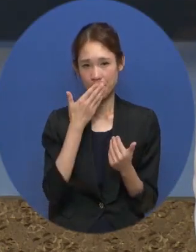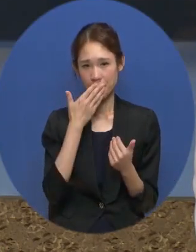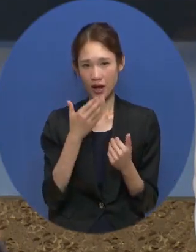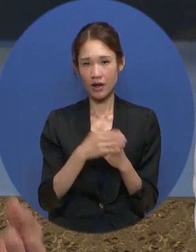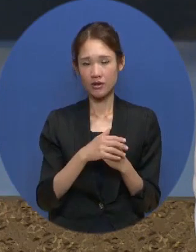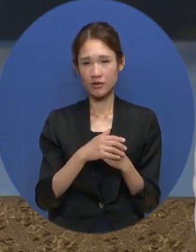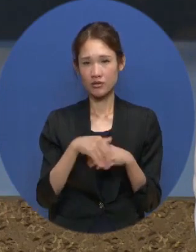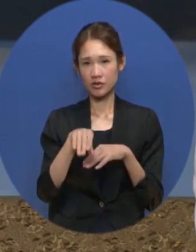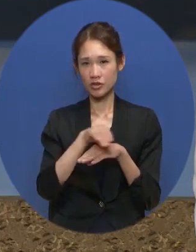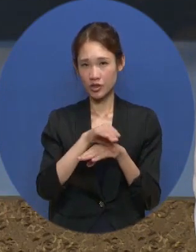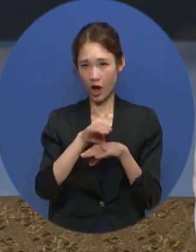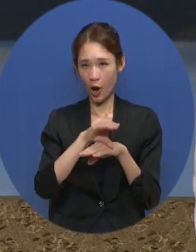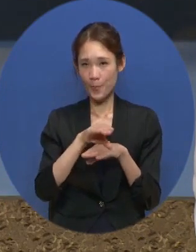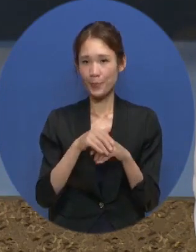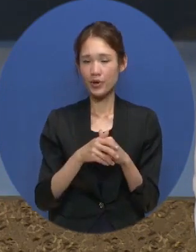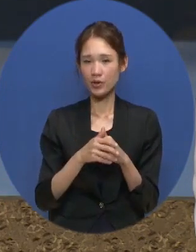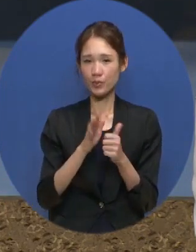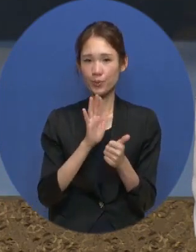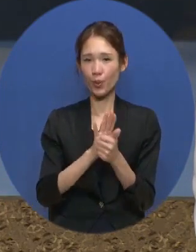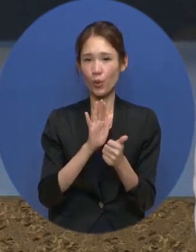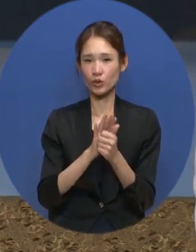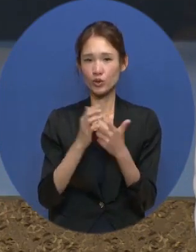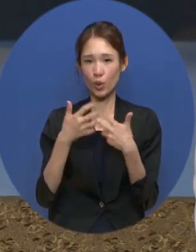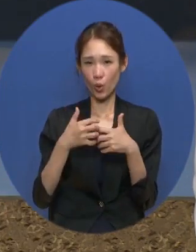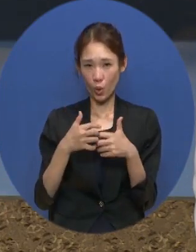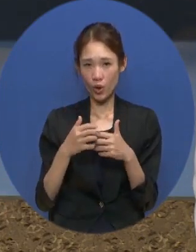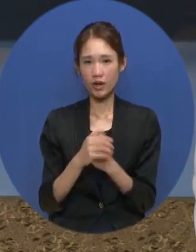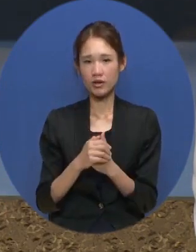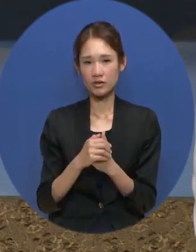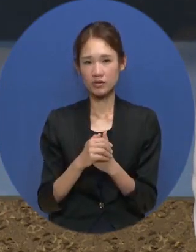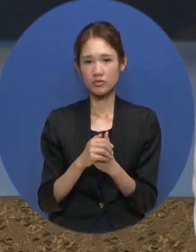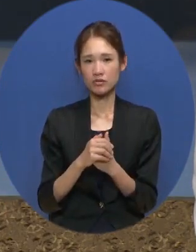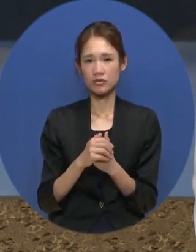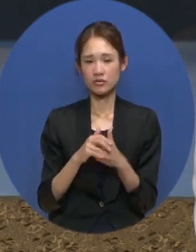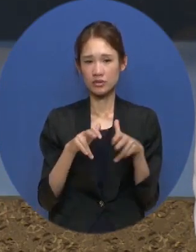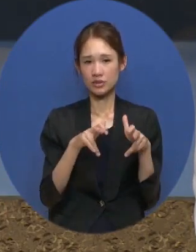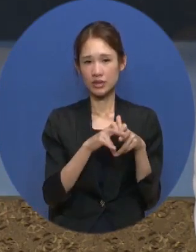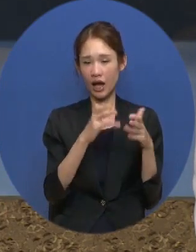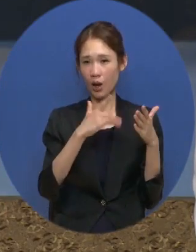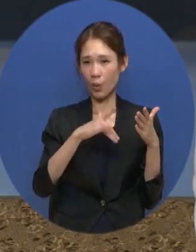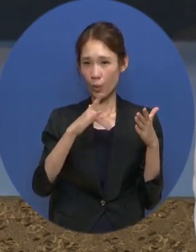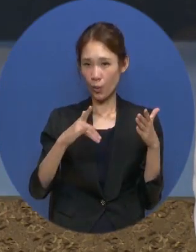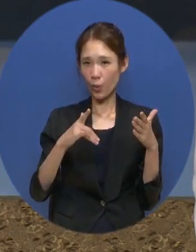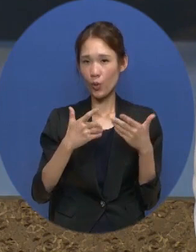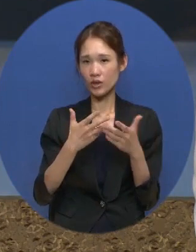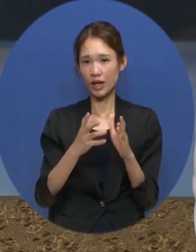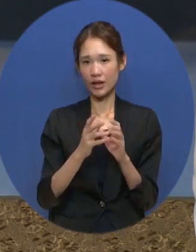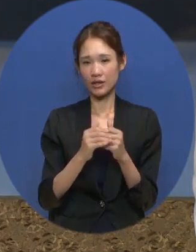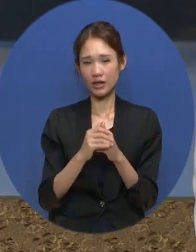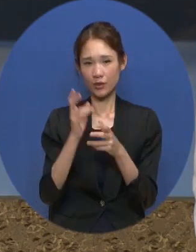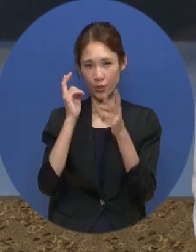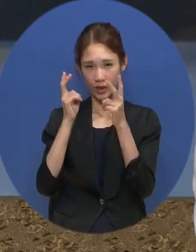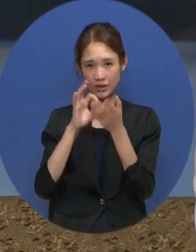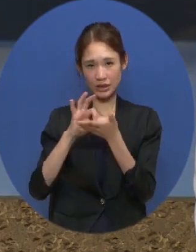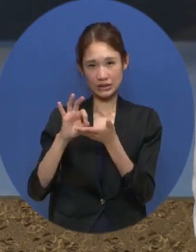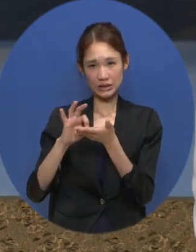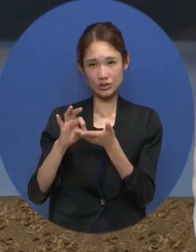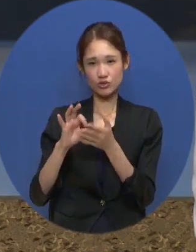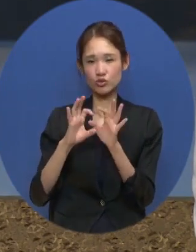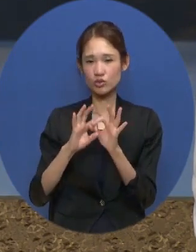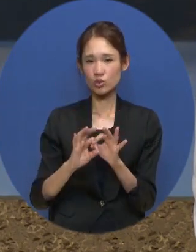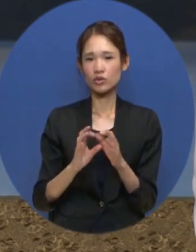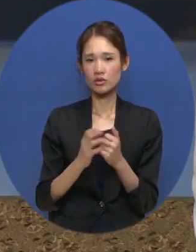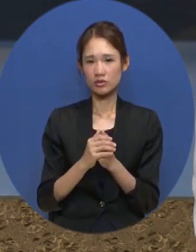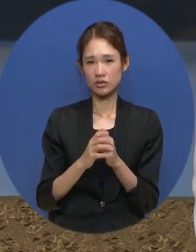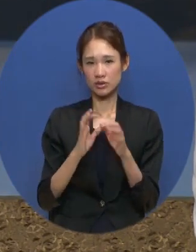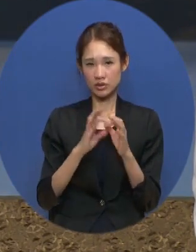이런 뭐 컴퓨터라든가 이런 여러 가지 뭐 보조공학기기 이런 것들은 장애인 공단을 통하든 아니면 회사에서 지출하든 해가지고